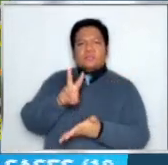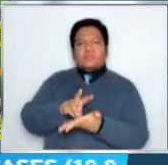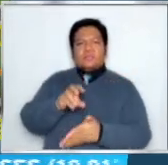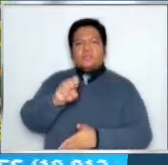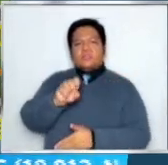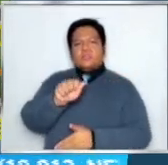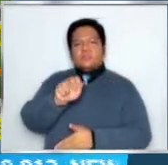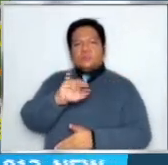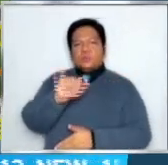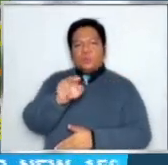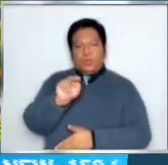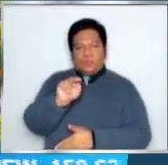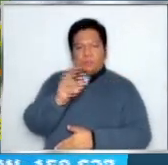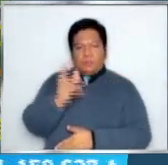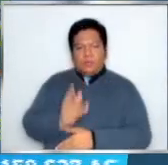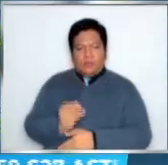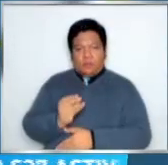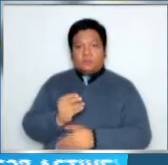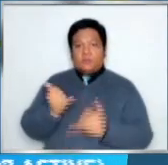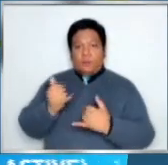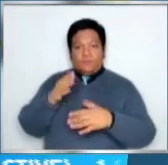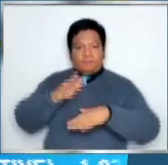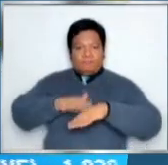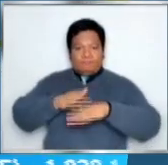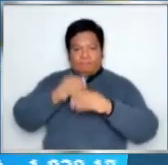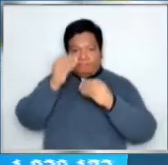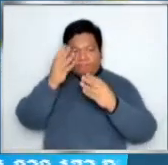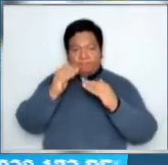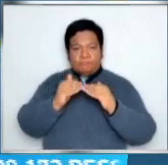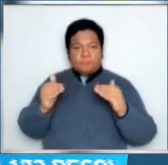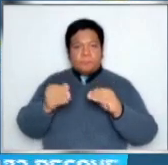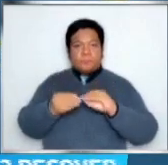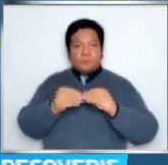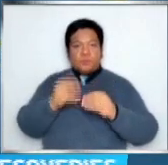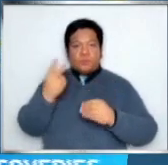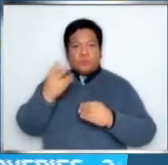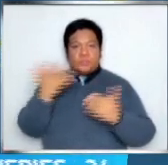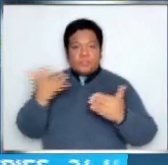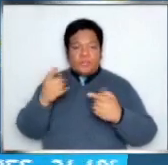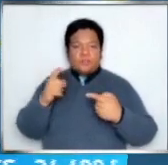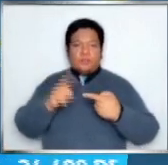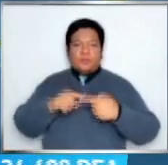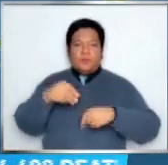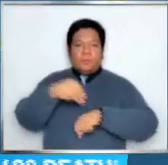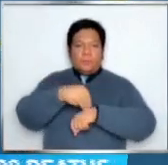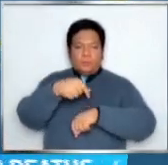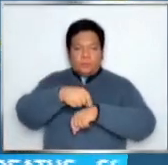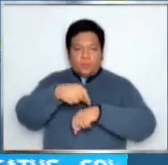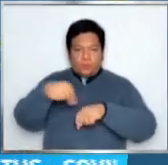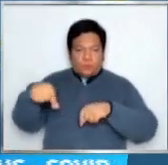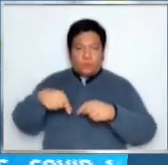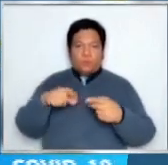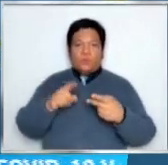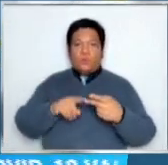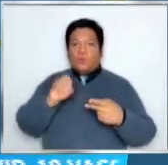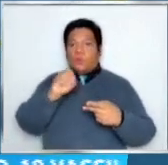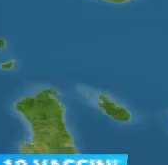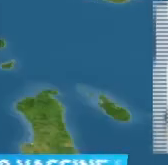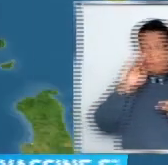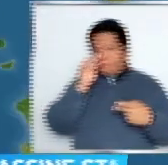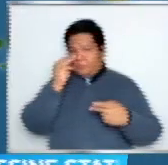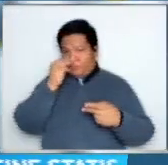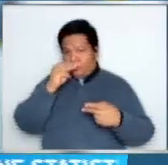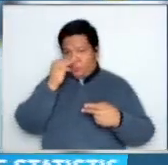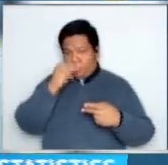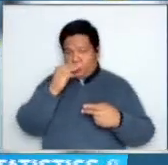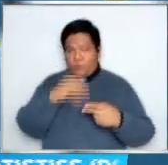na warning signal number 2, no? Sa Marinduque, northern and central portion ng Oriental Mindoro, northern and central portion ng